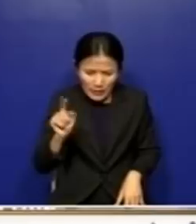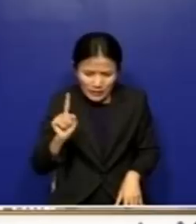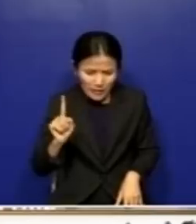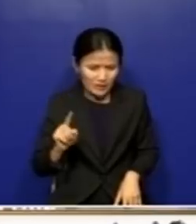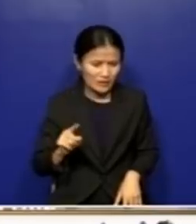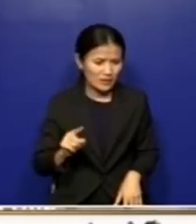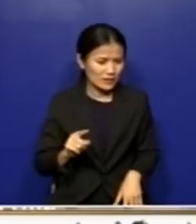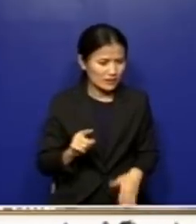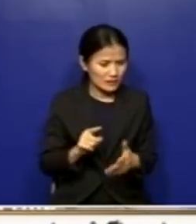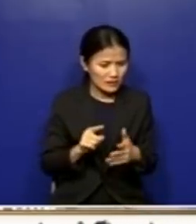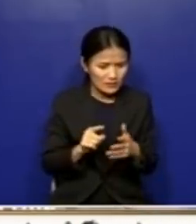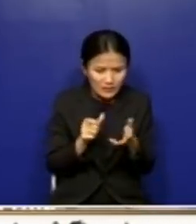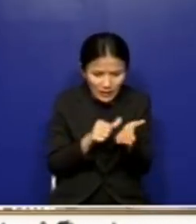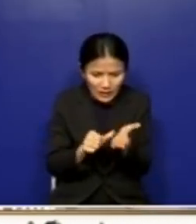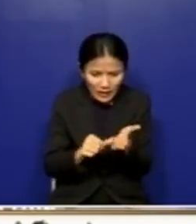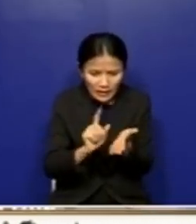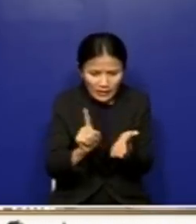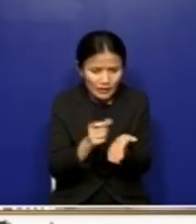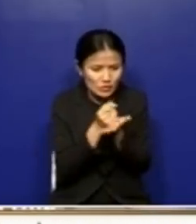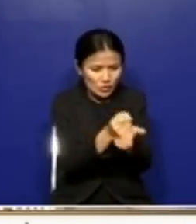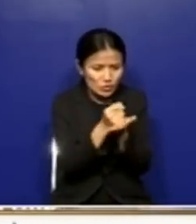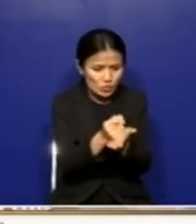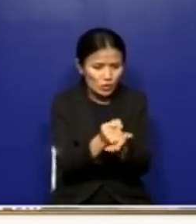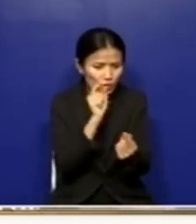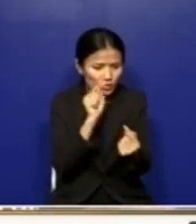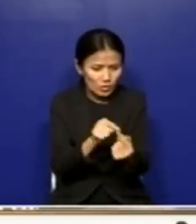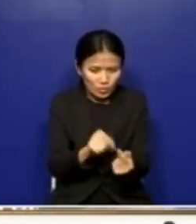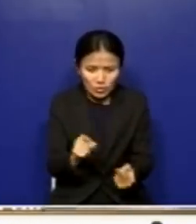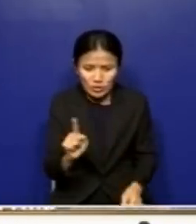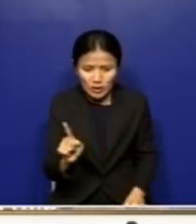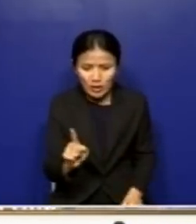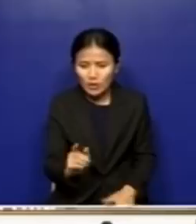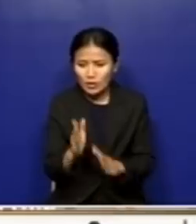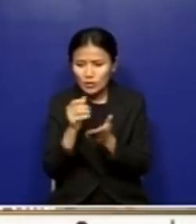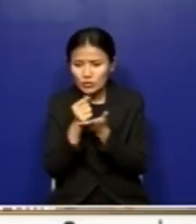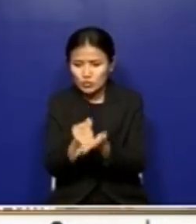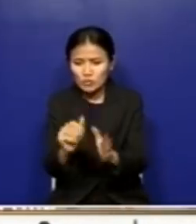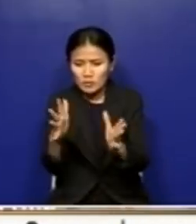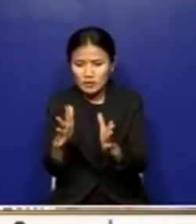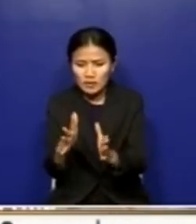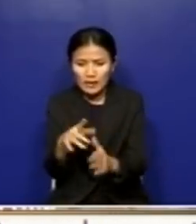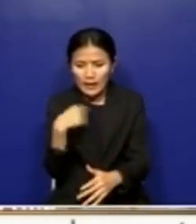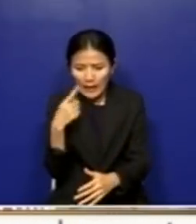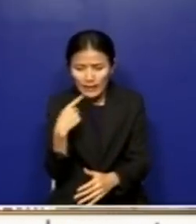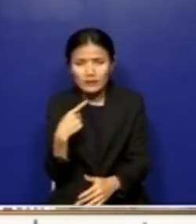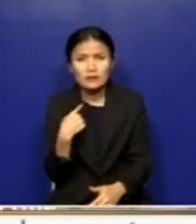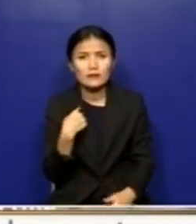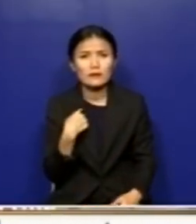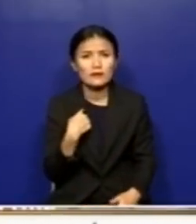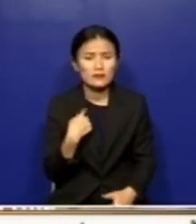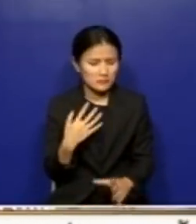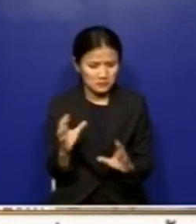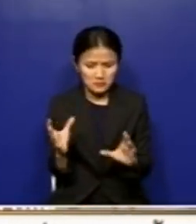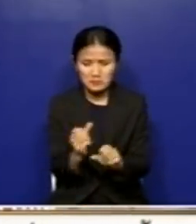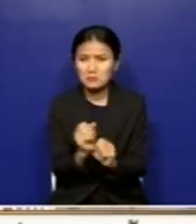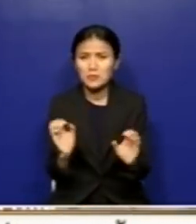ผู้ตกห่นหอการทไม่ได้รับการเยวยาโวิดอย่ไรบ้างอย่เช่นในหน้าที่ 4 มีการแ่งกลมคนเป็นกมกล่